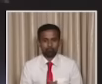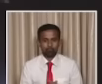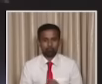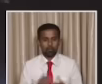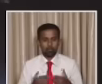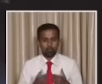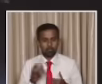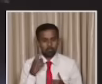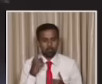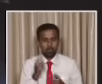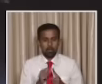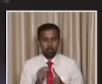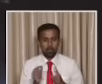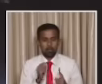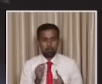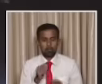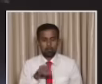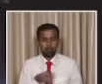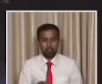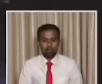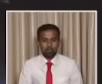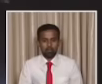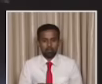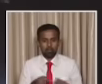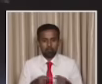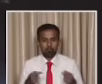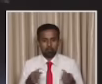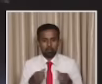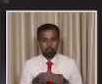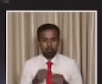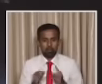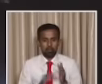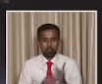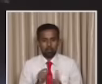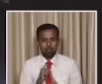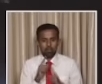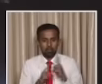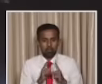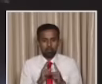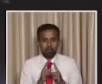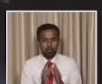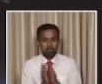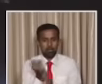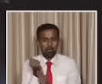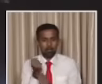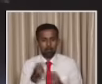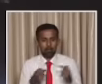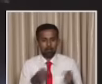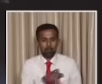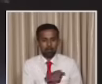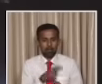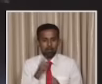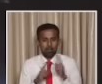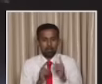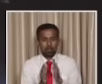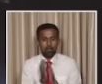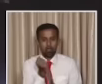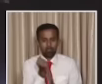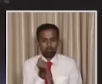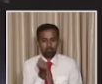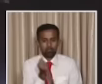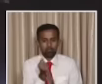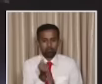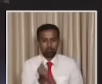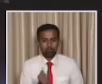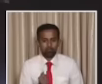අපි හිතන්නේ පාර්ලිමේන්තුවේ විපක්ෂයේ මන්ත්‍රීවරුන්ට කතා කරන්න තියෙන අයිතිය, විපක්ෂ නායකවරයාට කතා කරන්න අයිතිය තියෙන